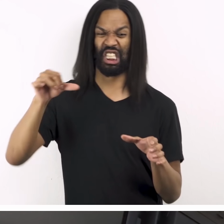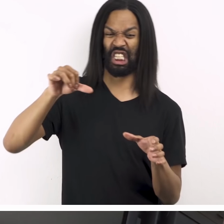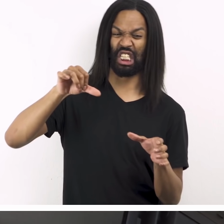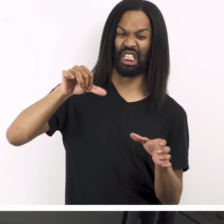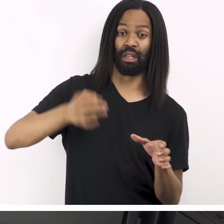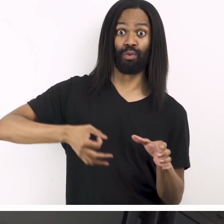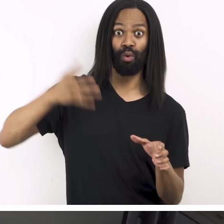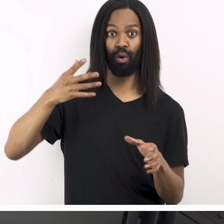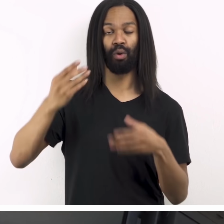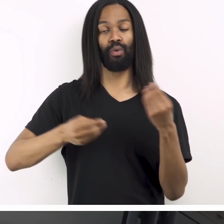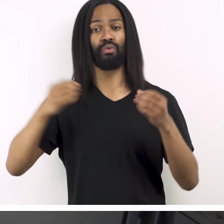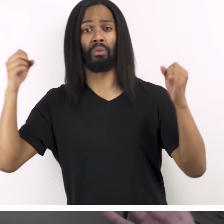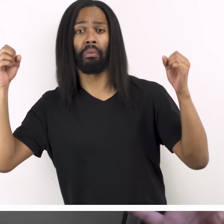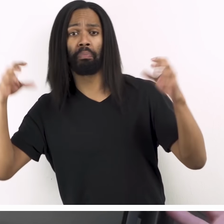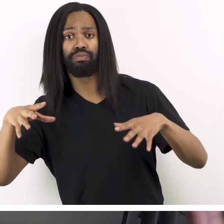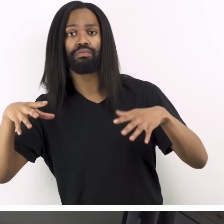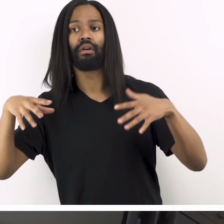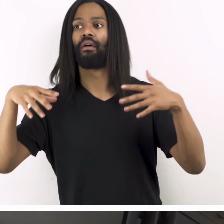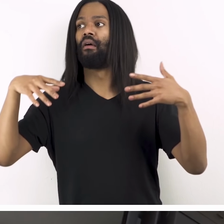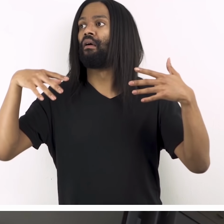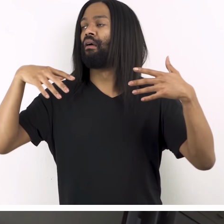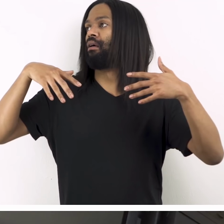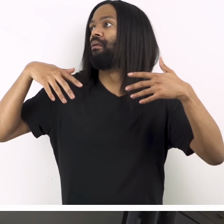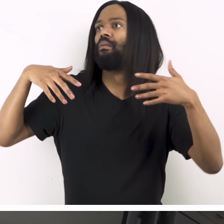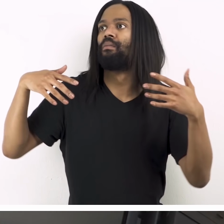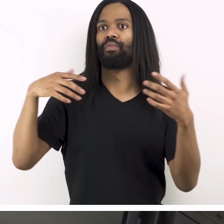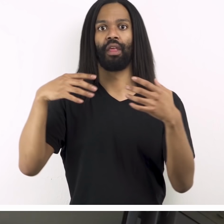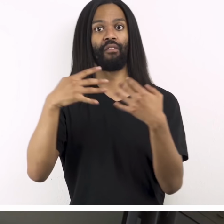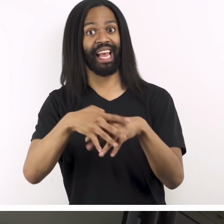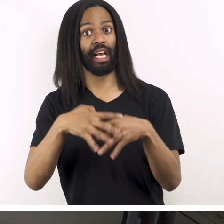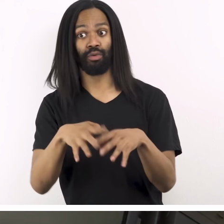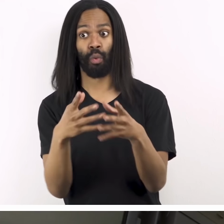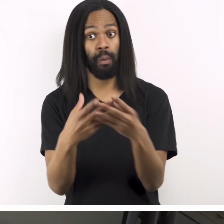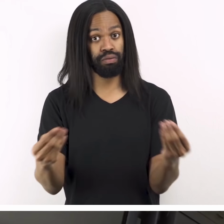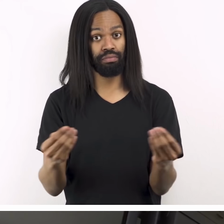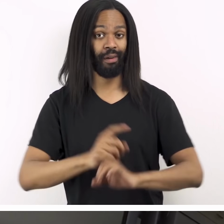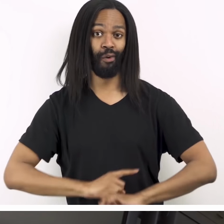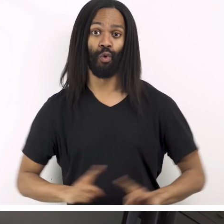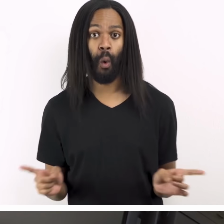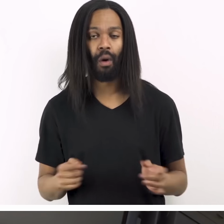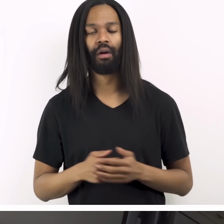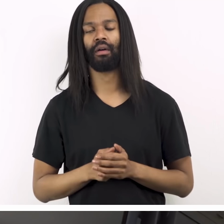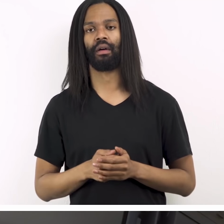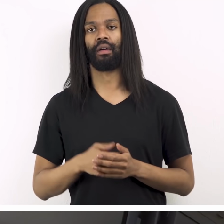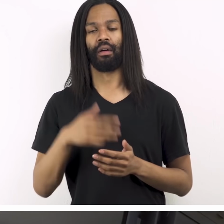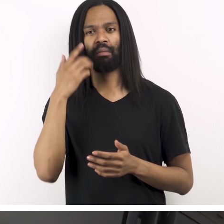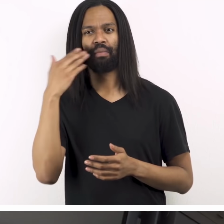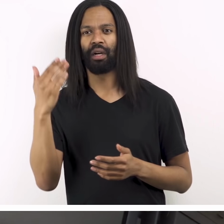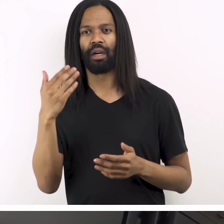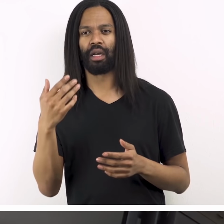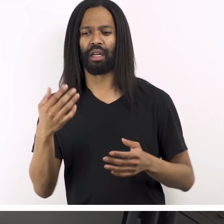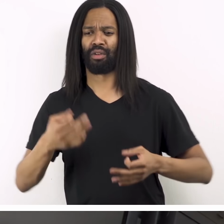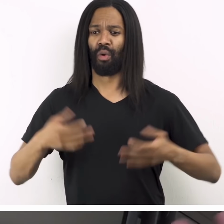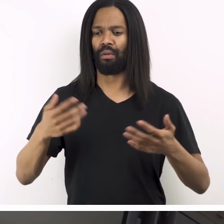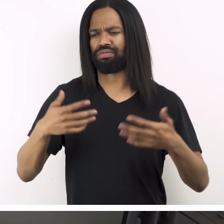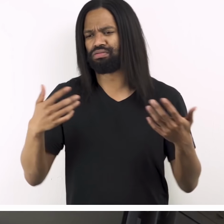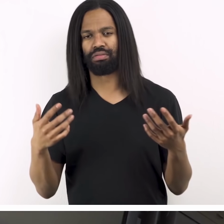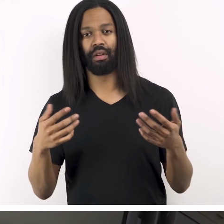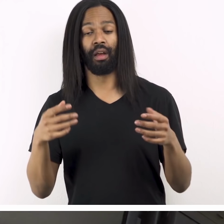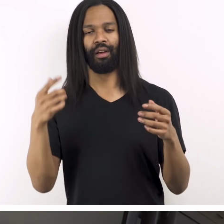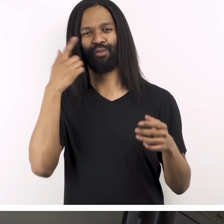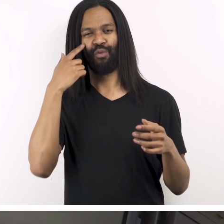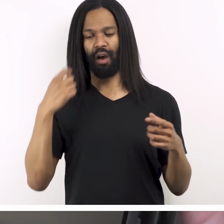excès d'arrosage, sur l'exposition, sur la perte de variegation ou pas, bah, il les perd pas. Sur les excès, il est assez résilient,